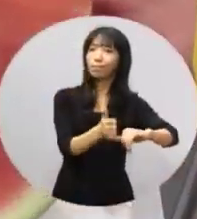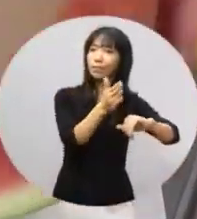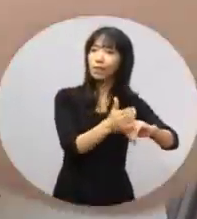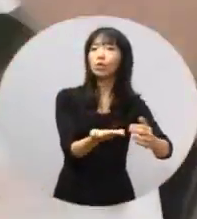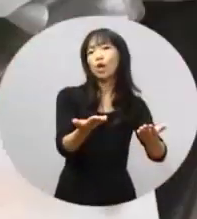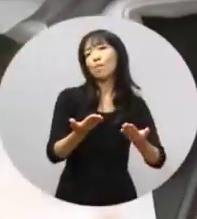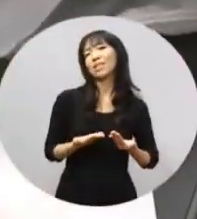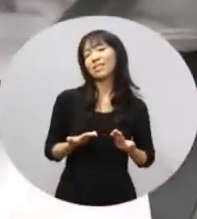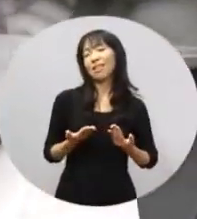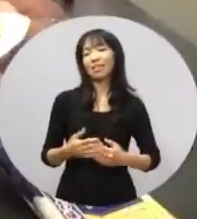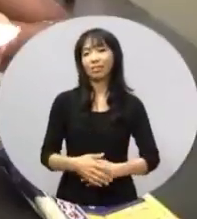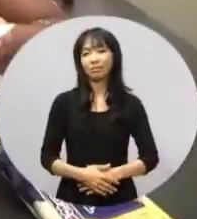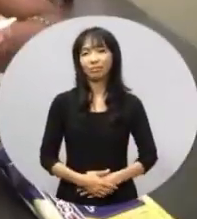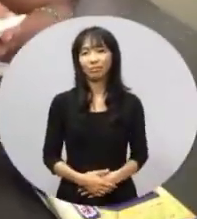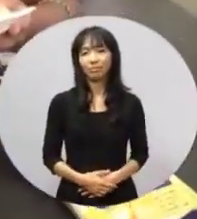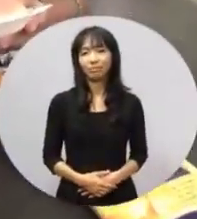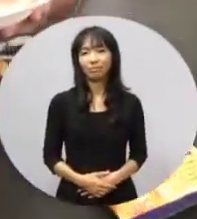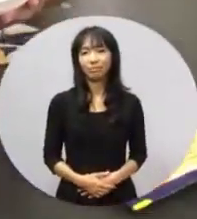た